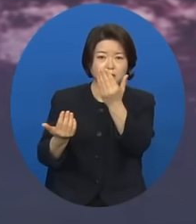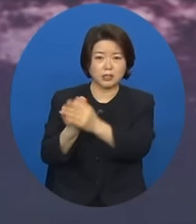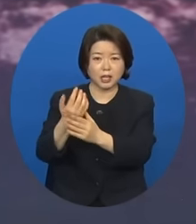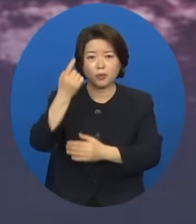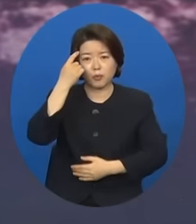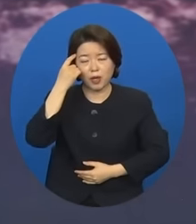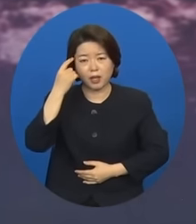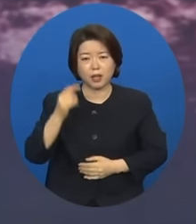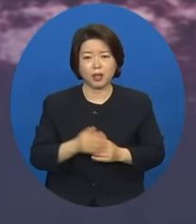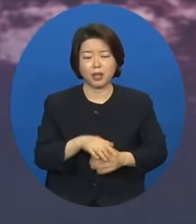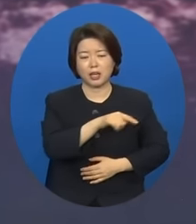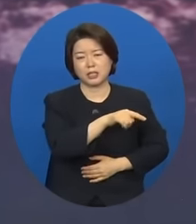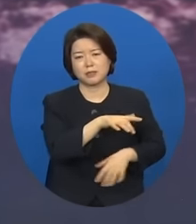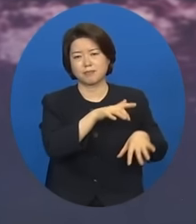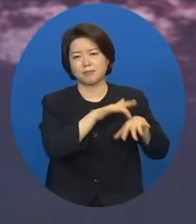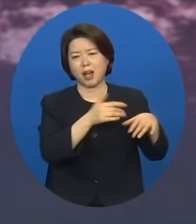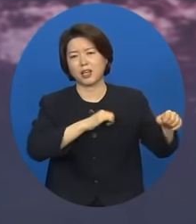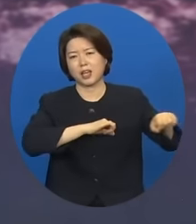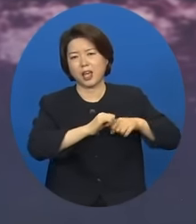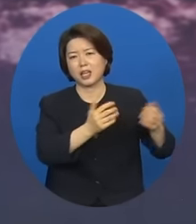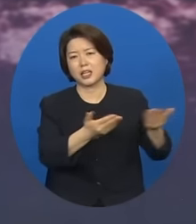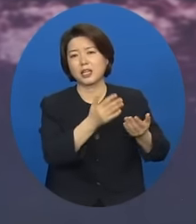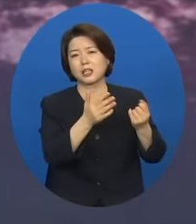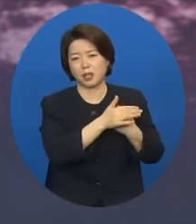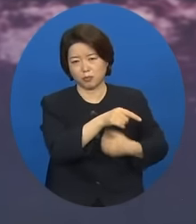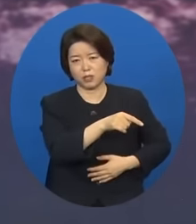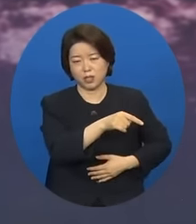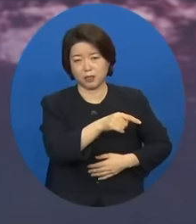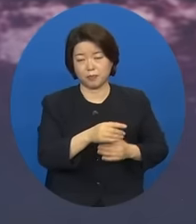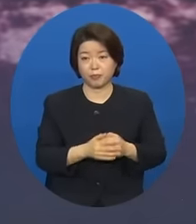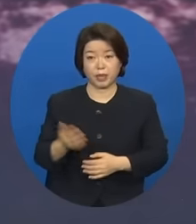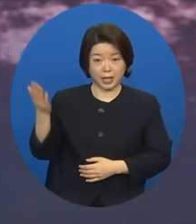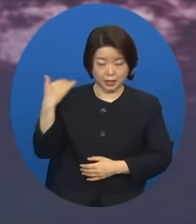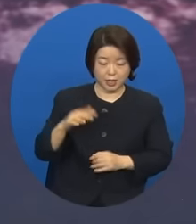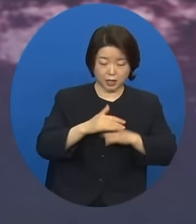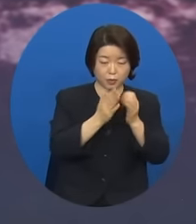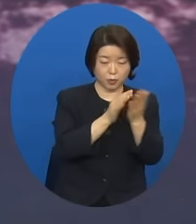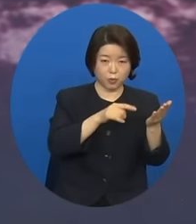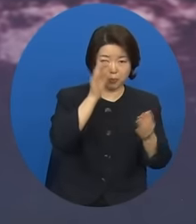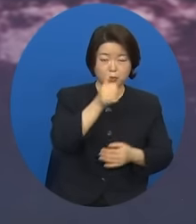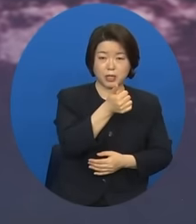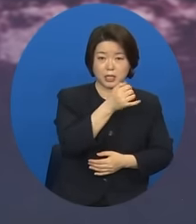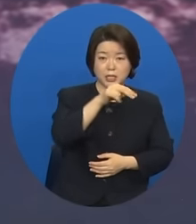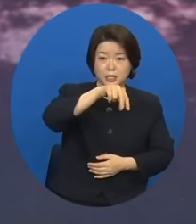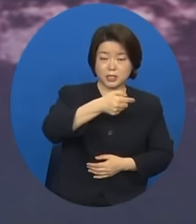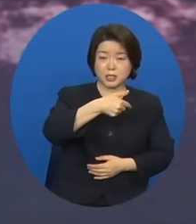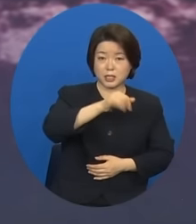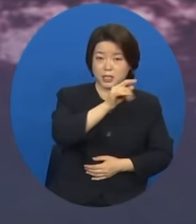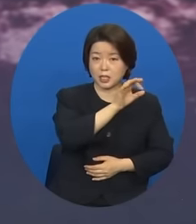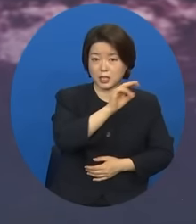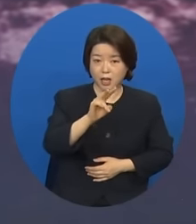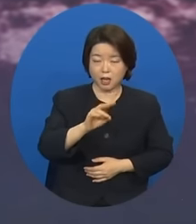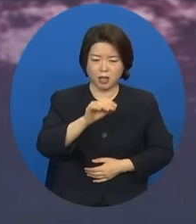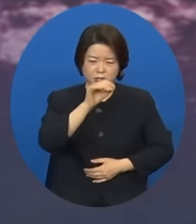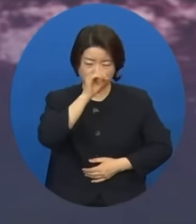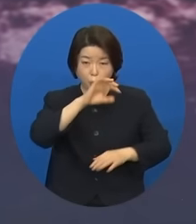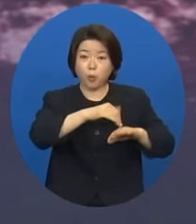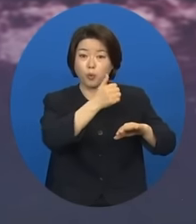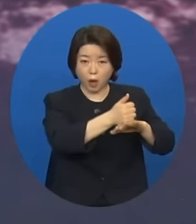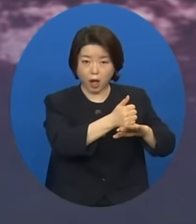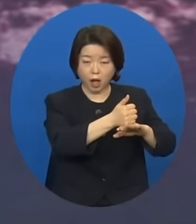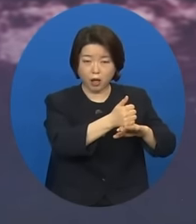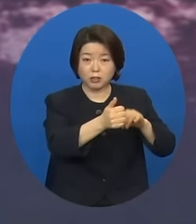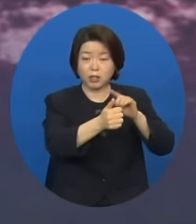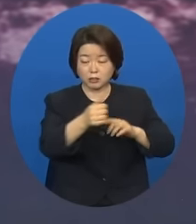블레셋이 하는 일들 때문에 그런 거예요 여러분 히스기야가 선한 왕이죠 근데 그의 아들은 누구예요 가장 악한 왕인